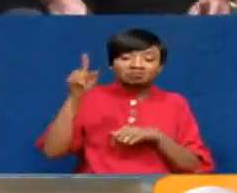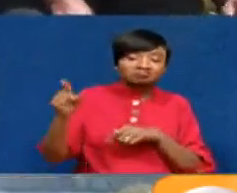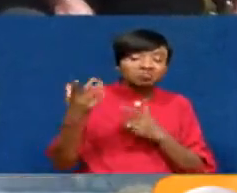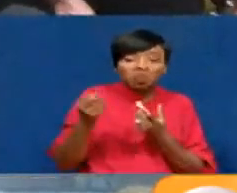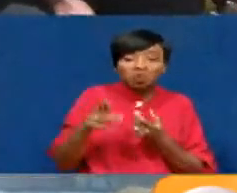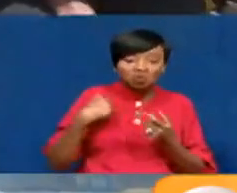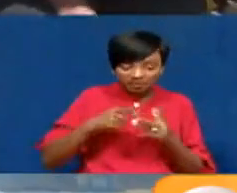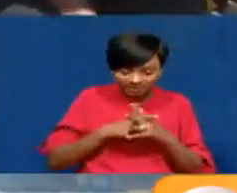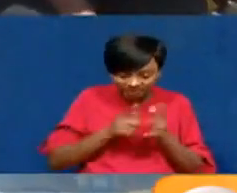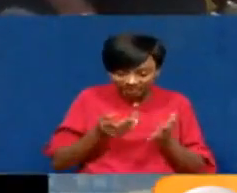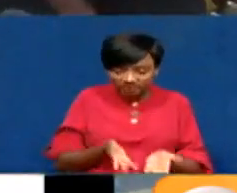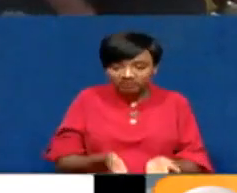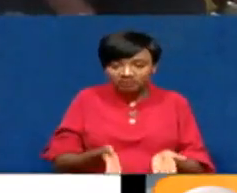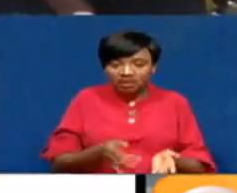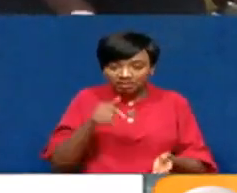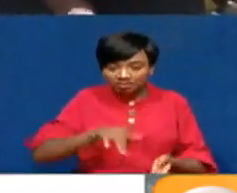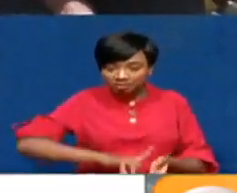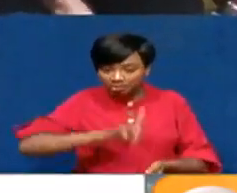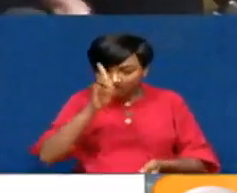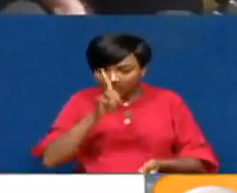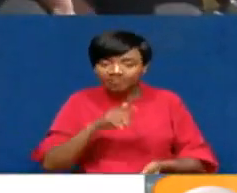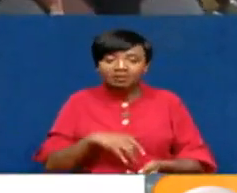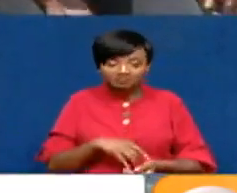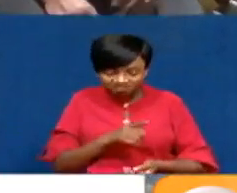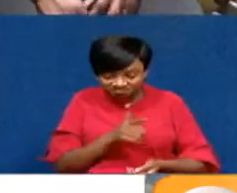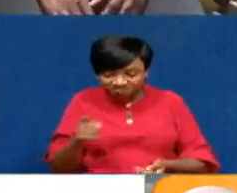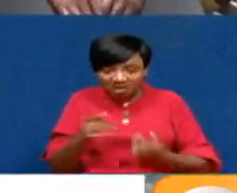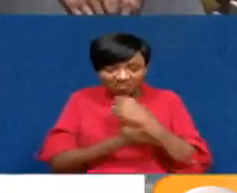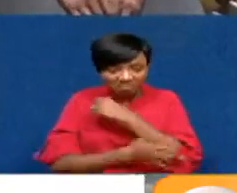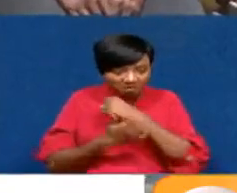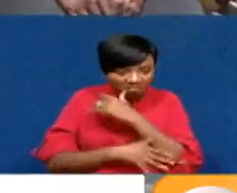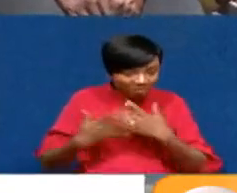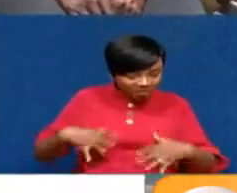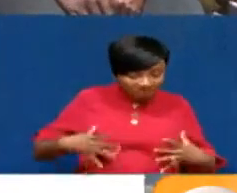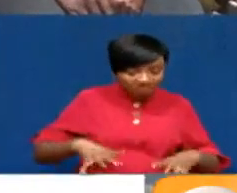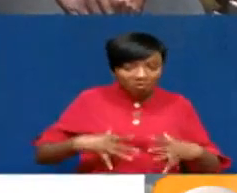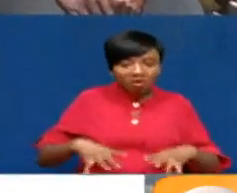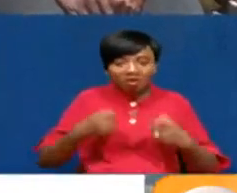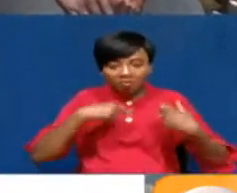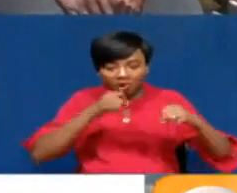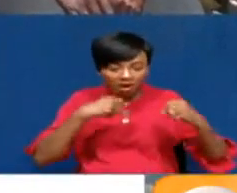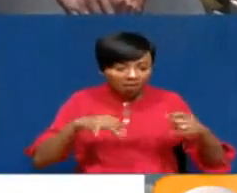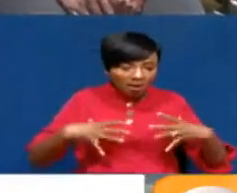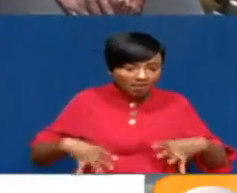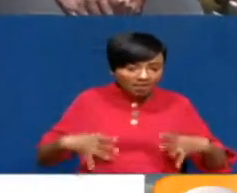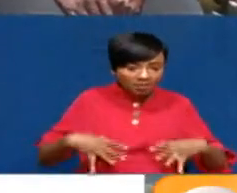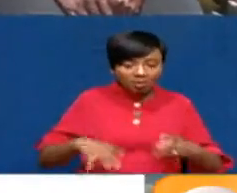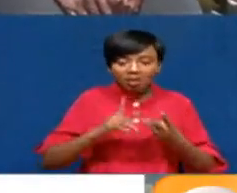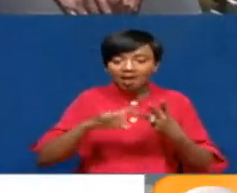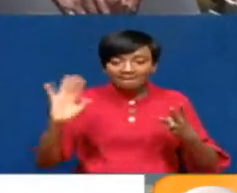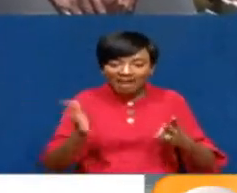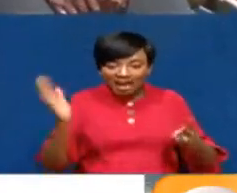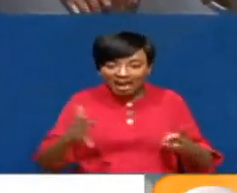ama tuanze hapa chini. Mahali ya mtu mdogo, pale kwa bodaboda, pale kwa